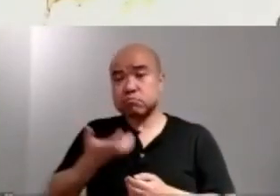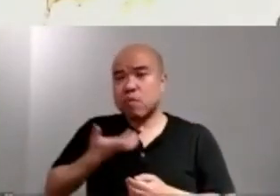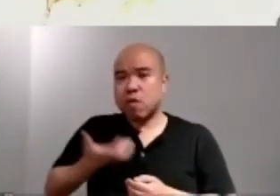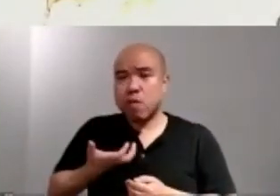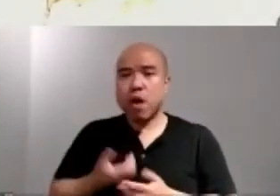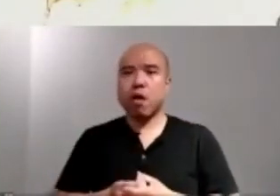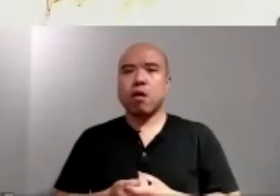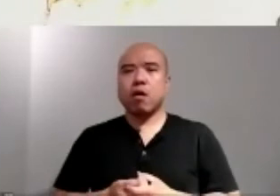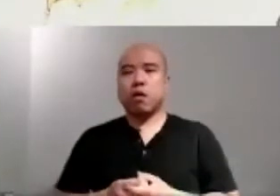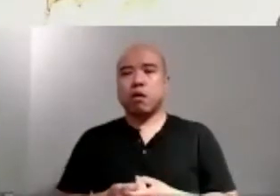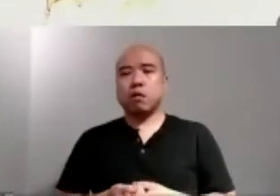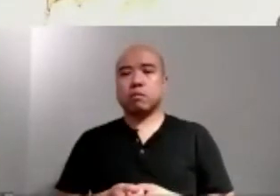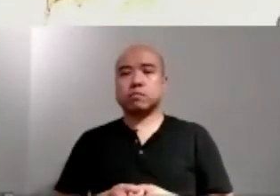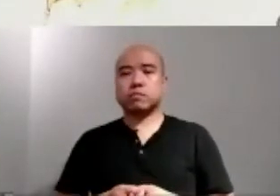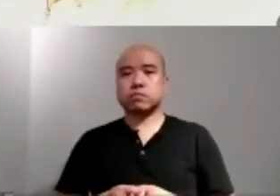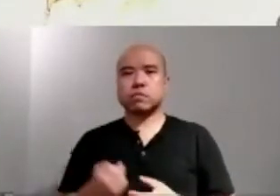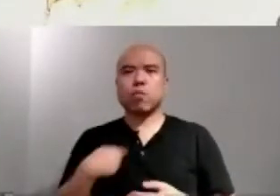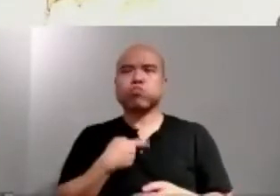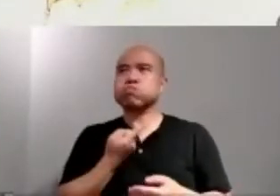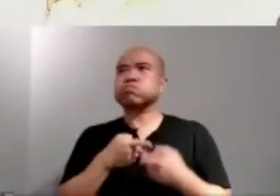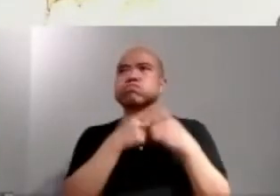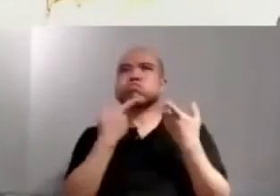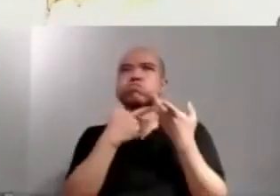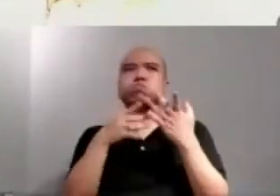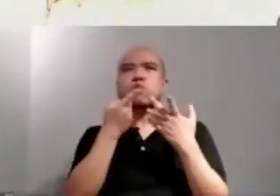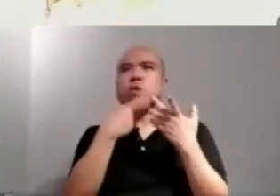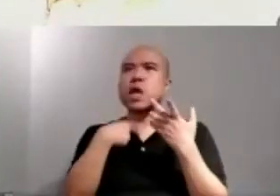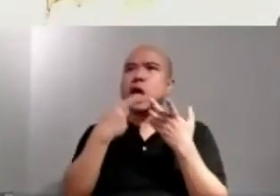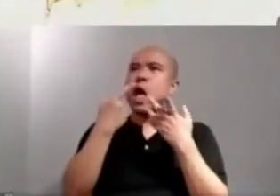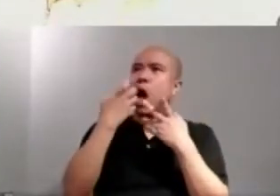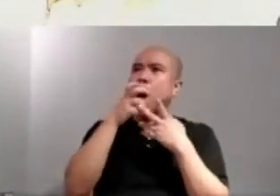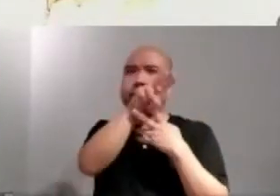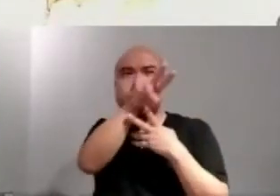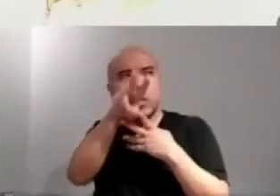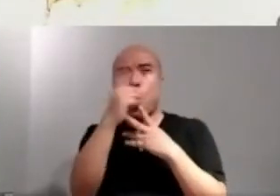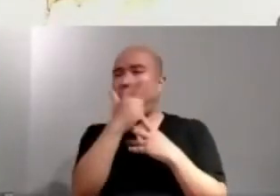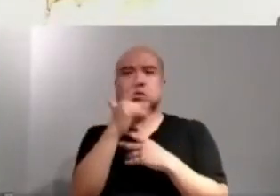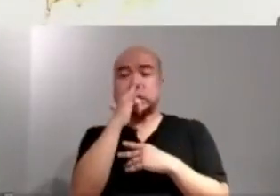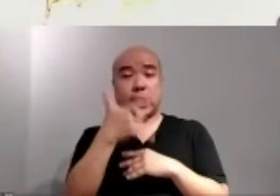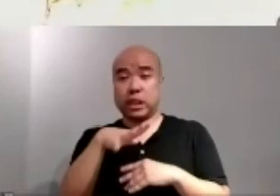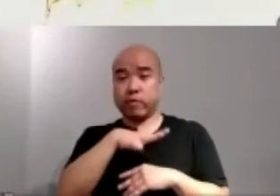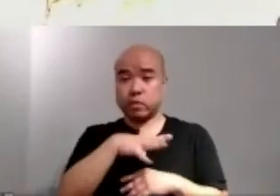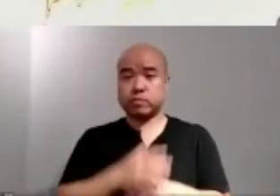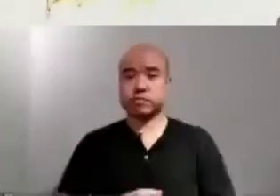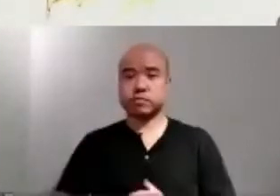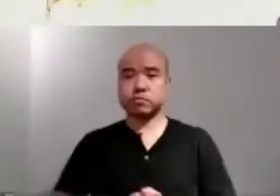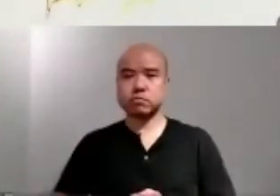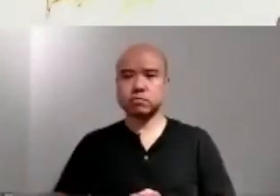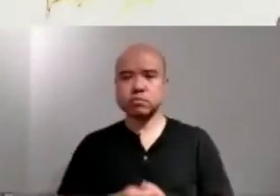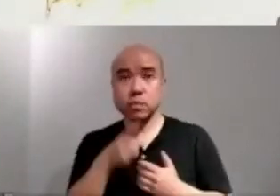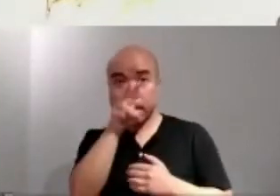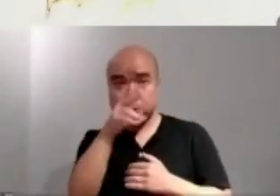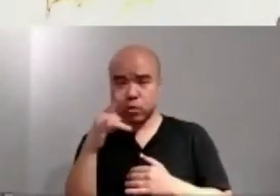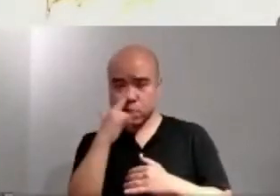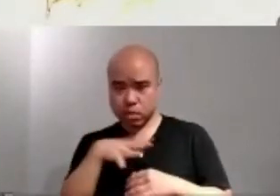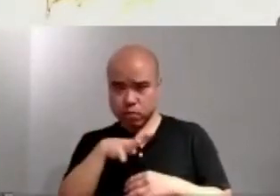好多前所未有嘅一啲新常態，我哋點樣應變？面對改變咧，我哋應該點樣去應變咧？而喺